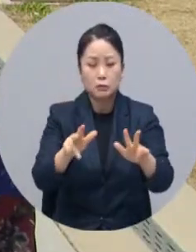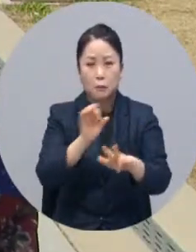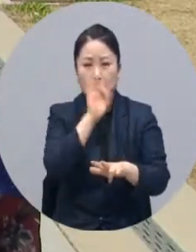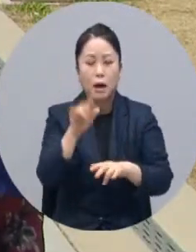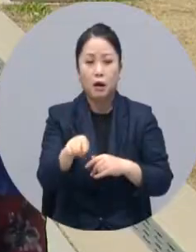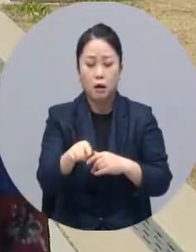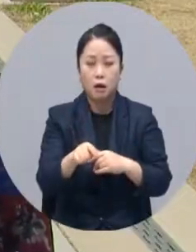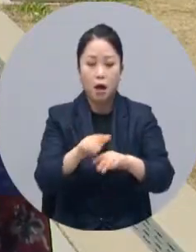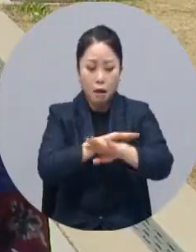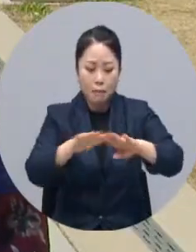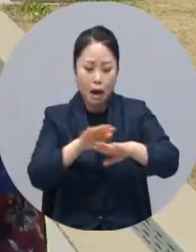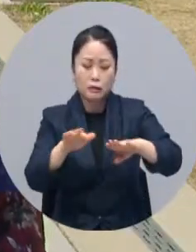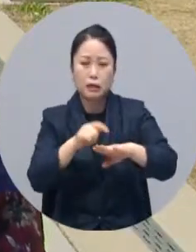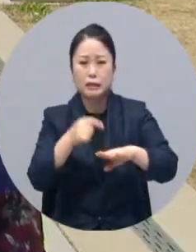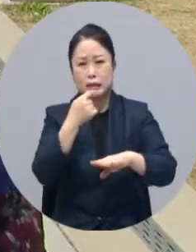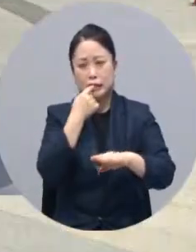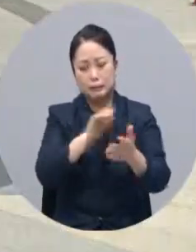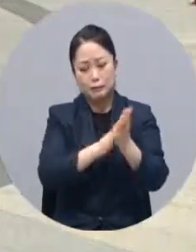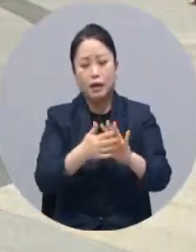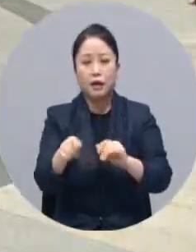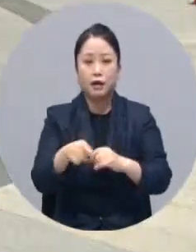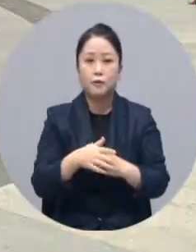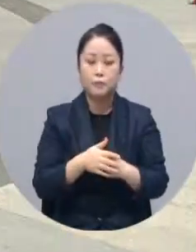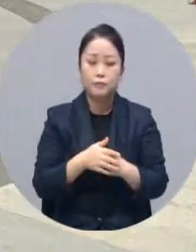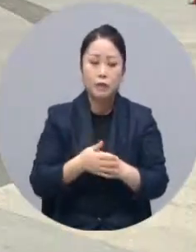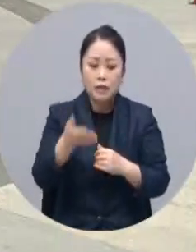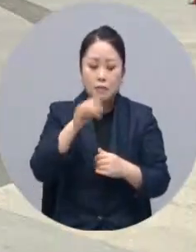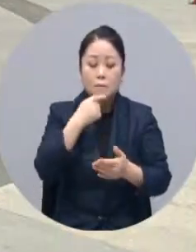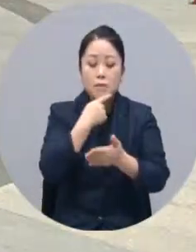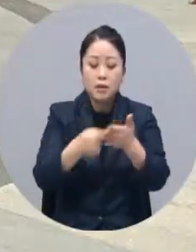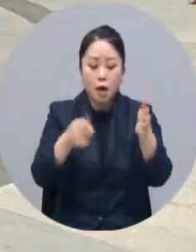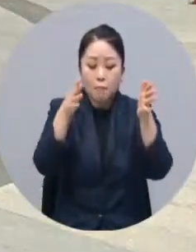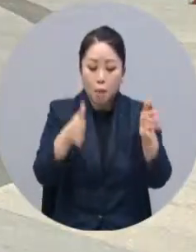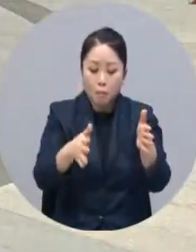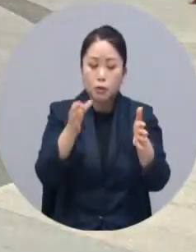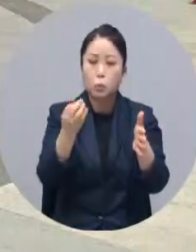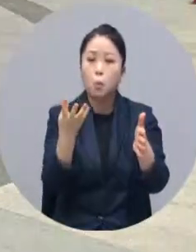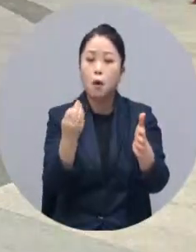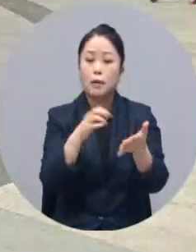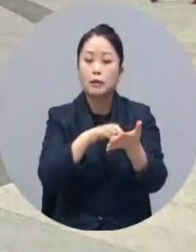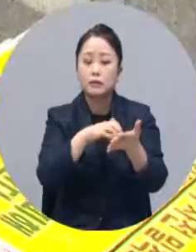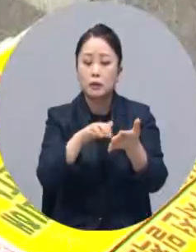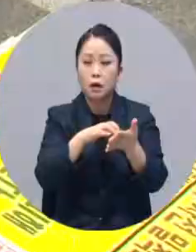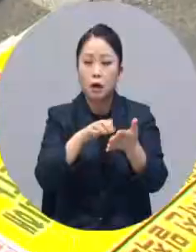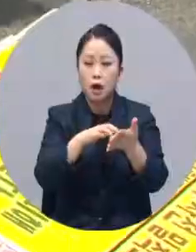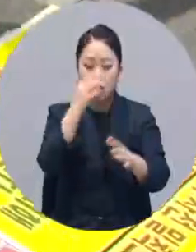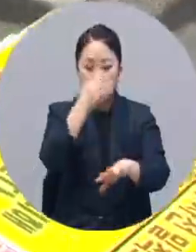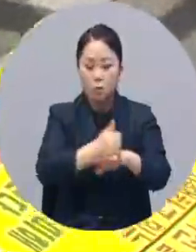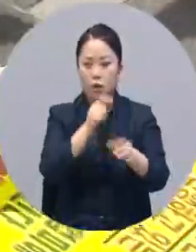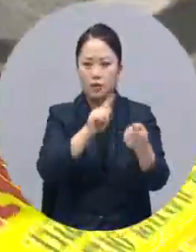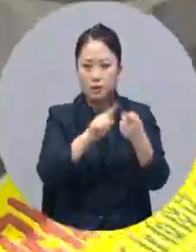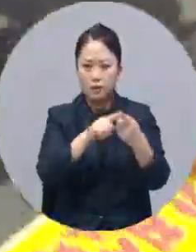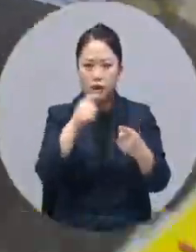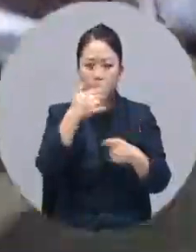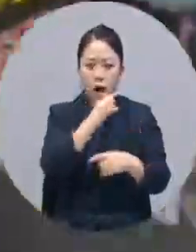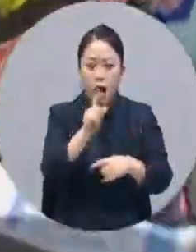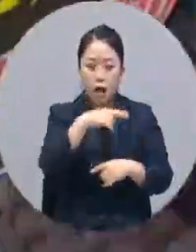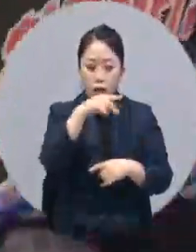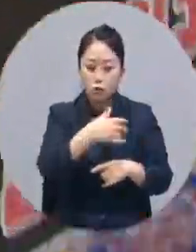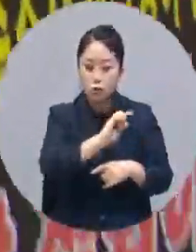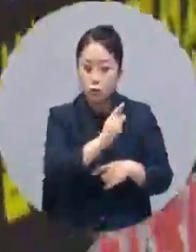바당이 백화 현상이 일어났고 하지만 피해 범위와 액수를 측정한 용역 결과를 둘러싸고 한 소원과 일부